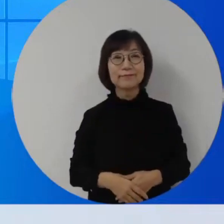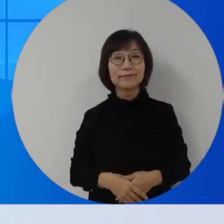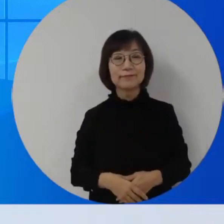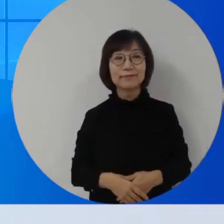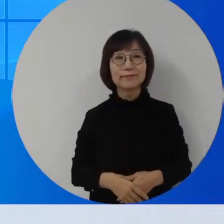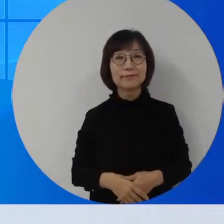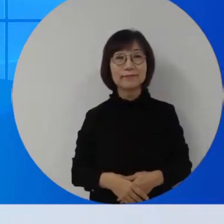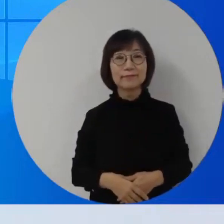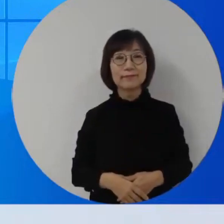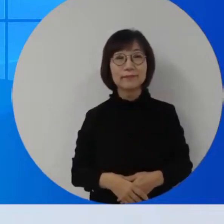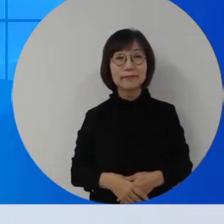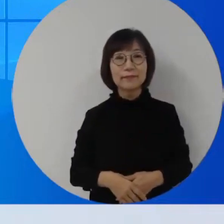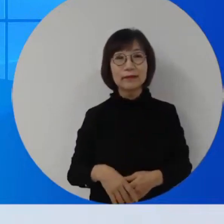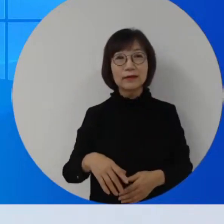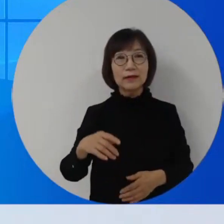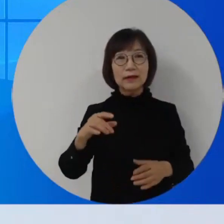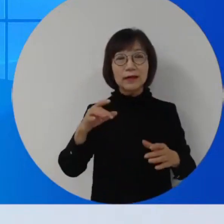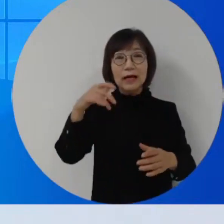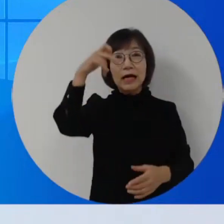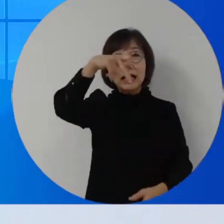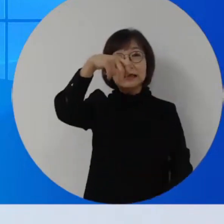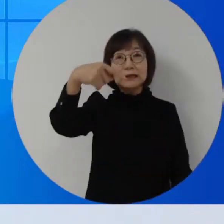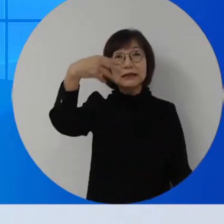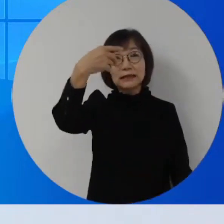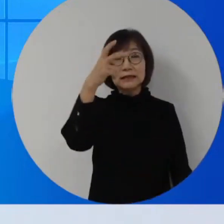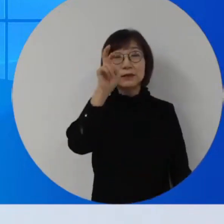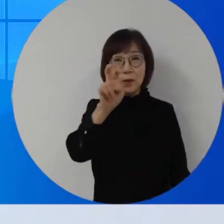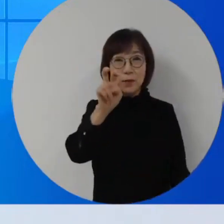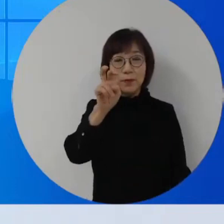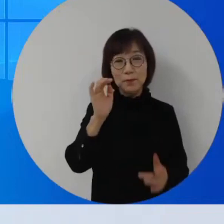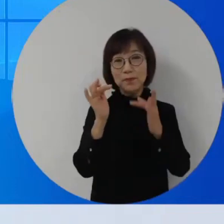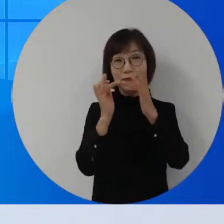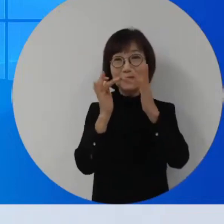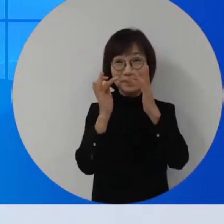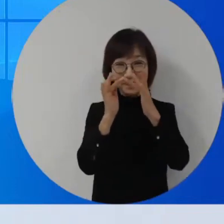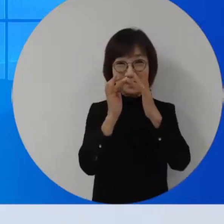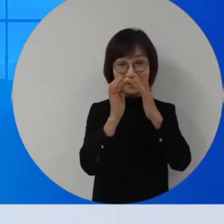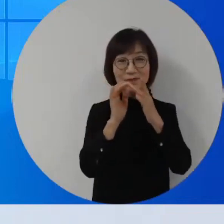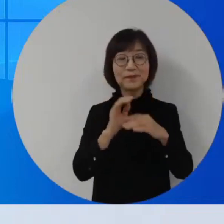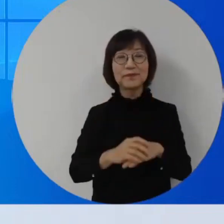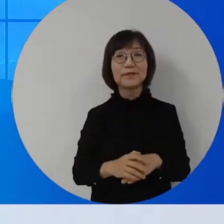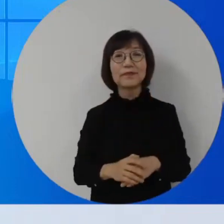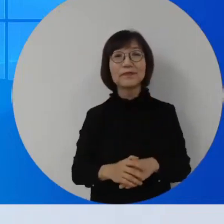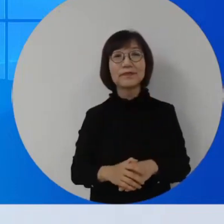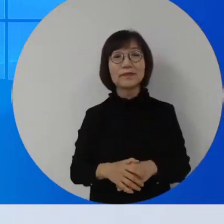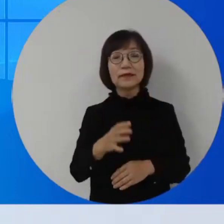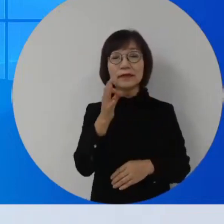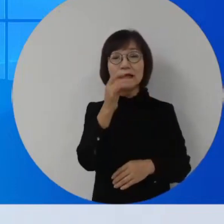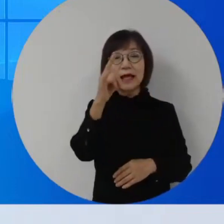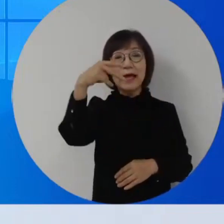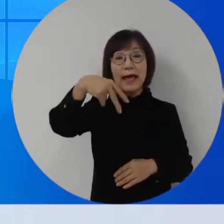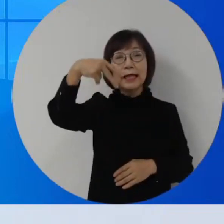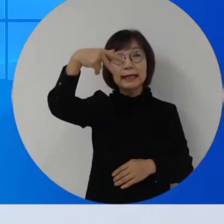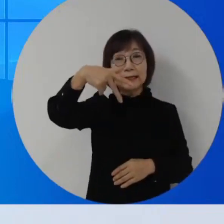브라우저 요게 없는 분들은 아마 안 계실 거예요. 컴퓨터에.